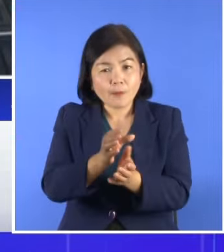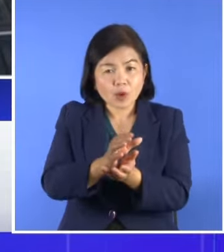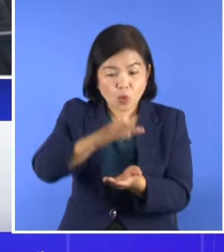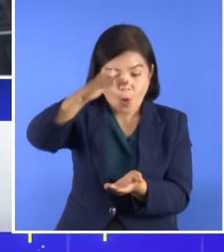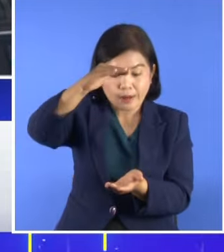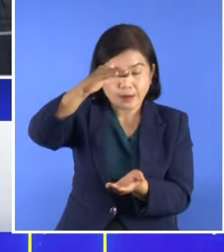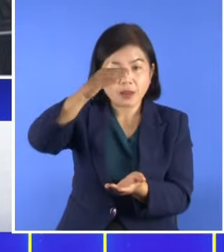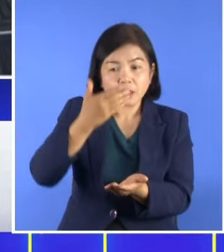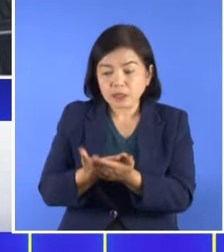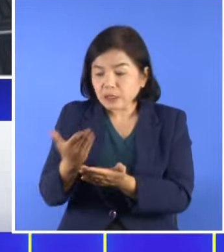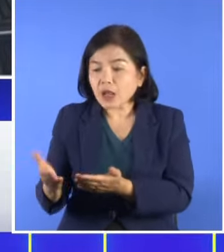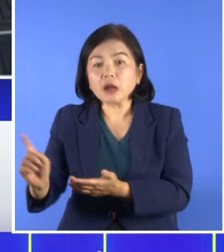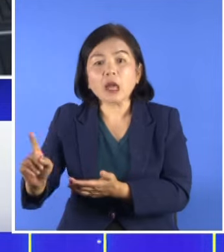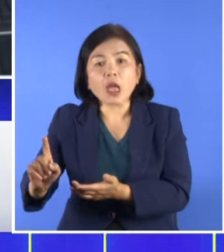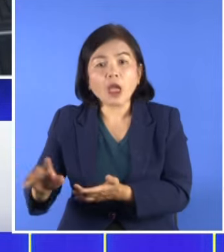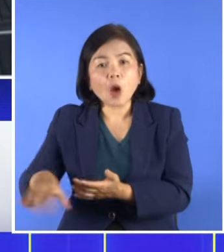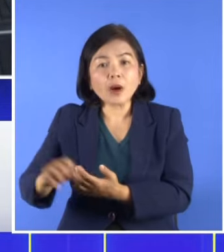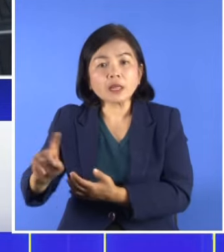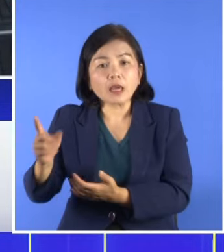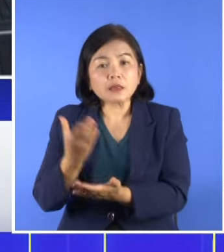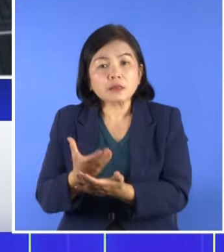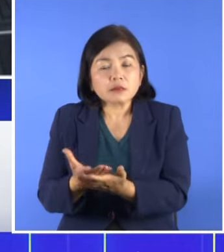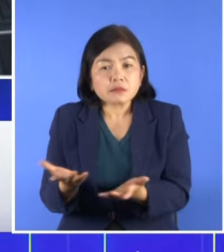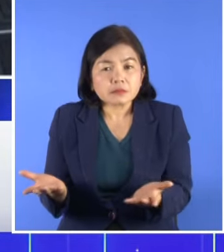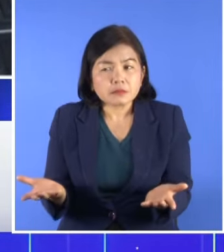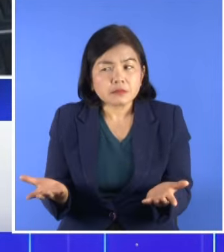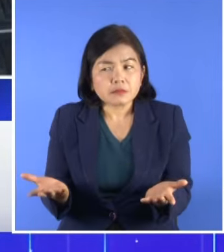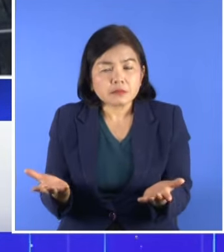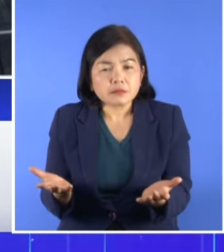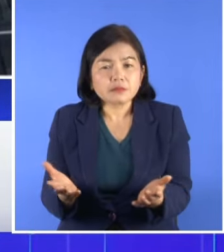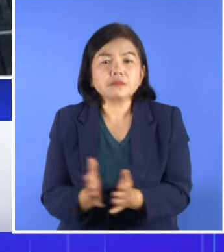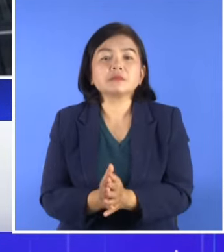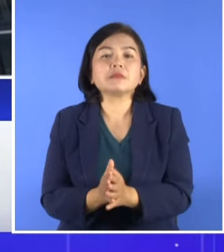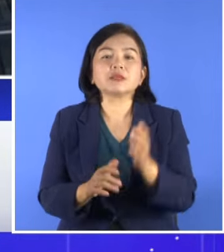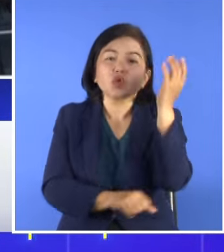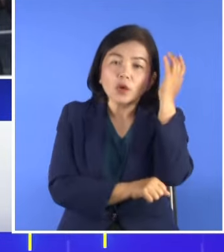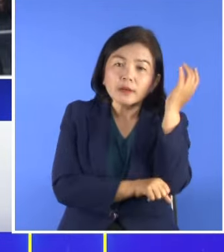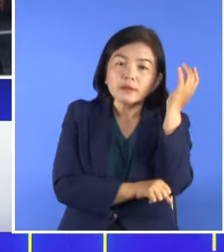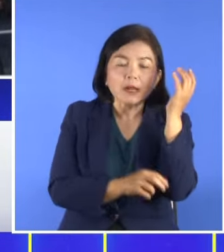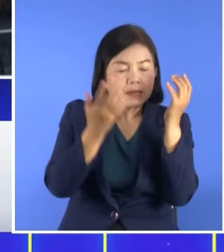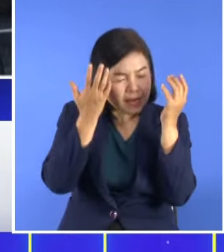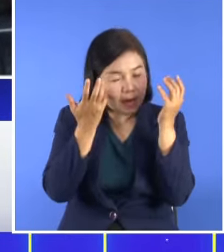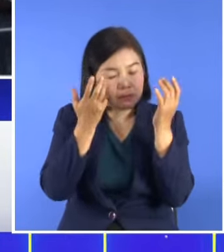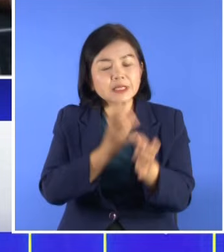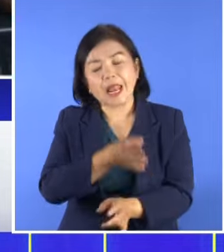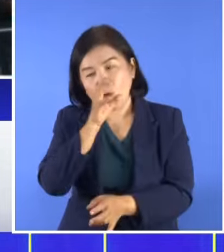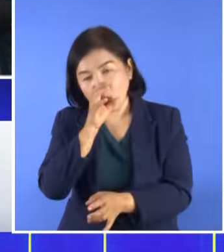ที่ไหนซื้อเหล้าล่ะฮะไม่มีเงิน ค่ะก็อาจจะเข้าตำราจนเครียดกินเหล้